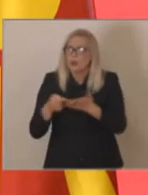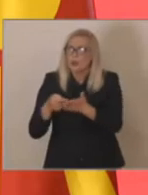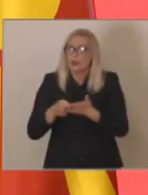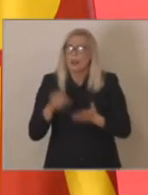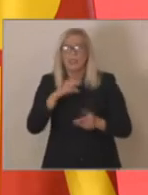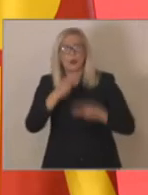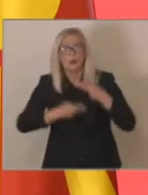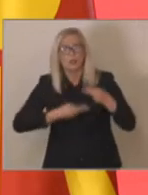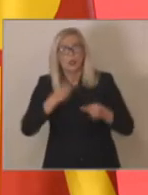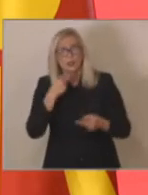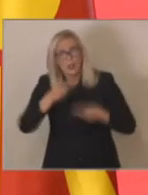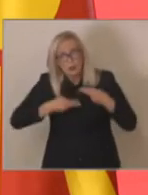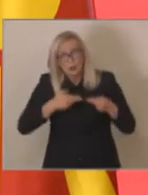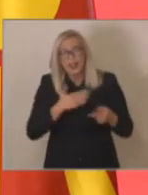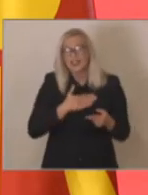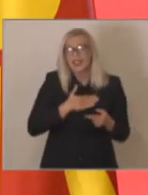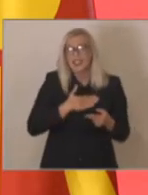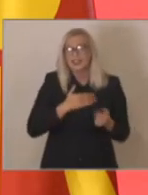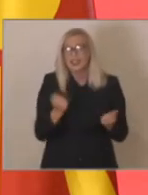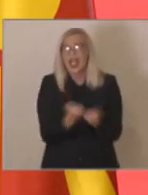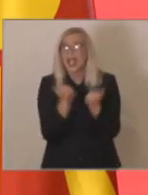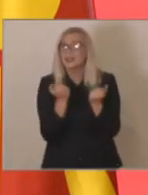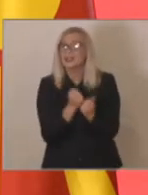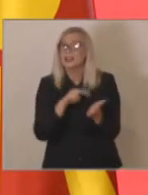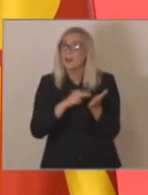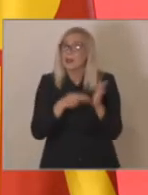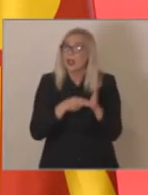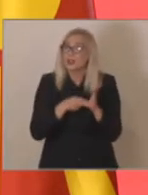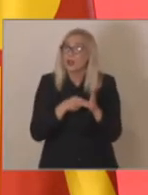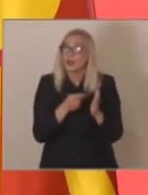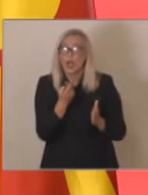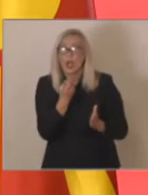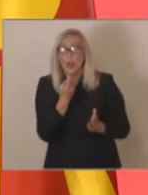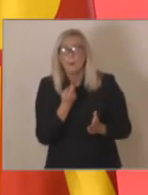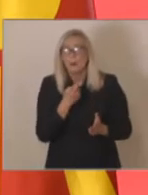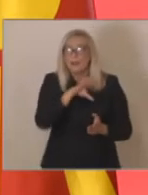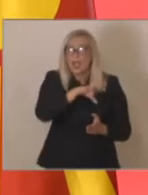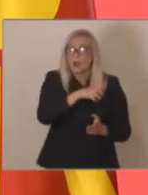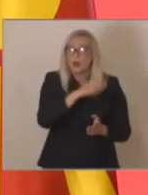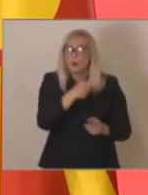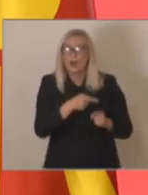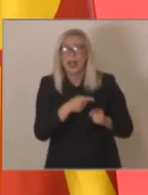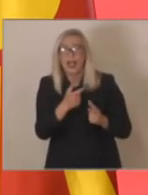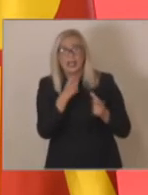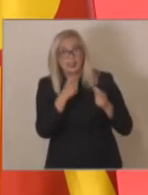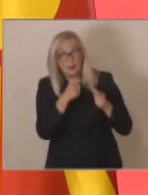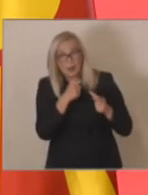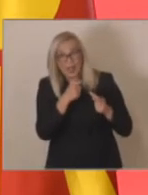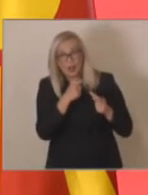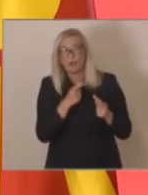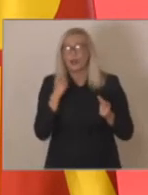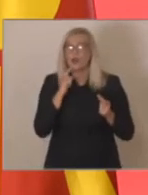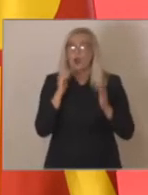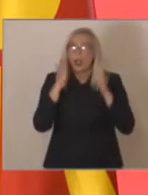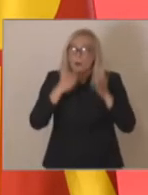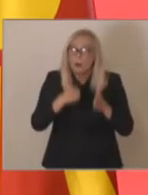комисија за проверка на нашите акциски планови и стратегии од првиот кластер од поглавијата за преговори, посветен